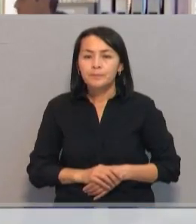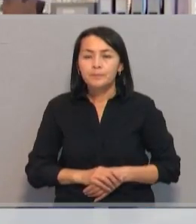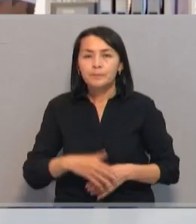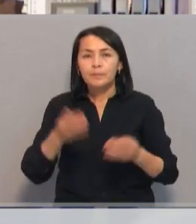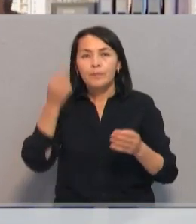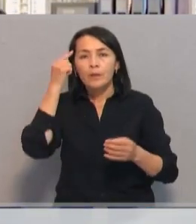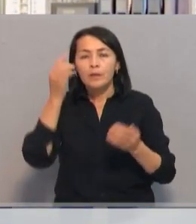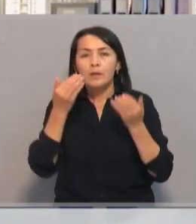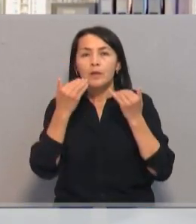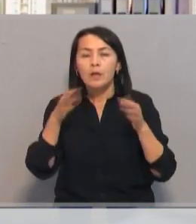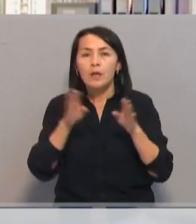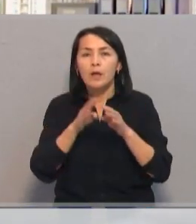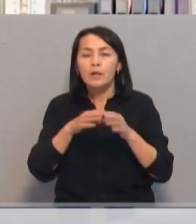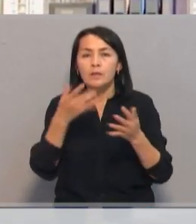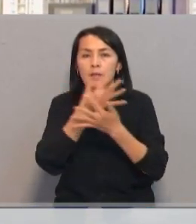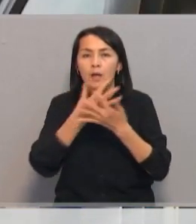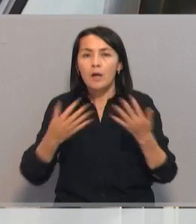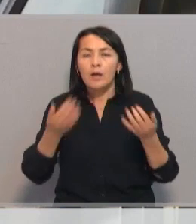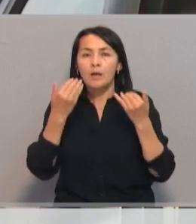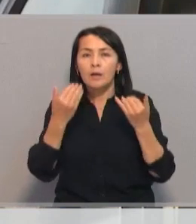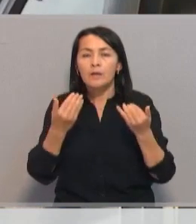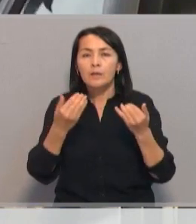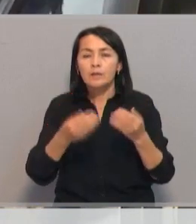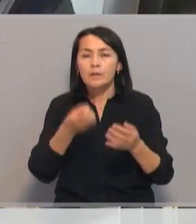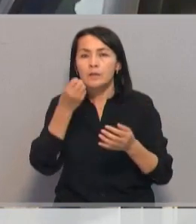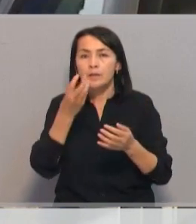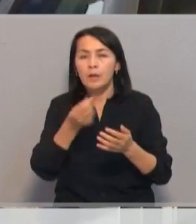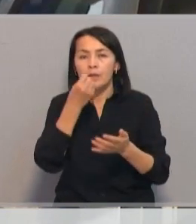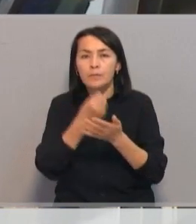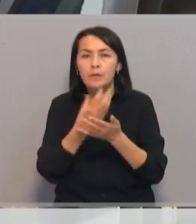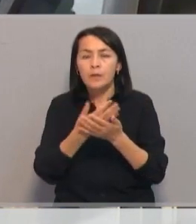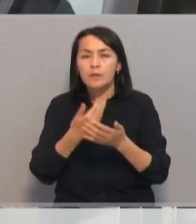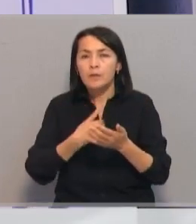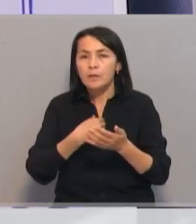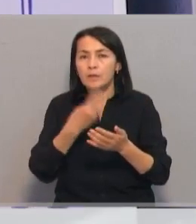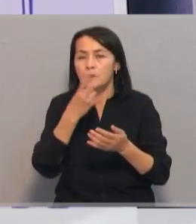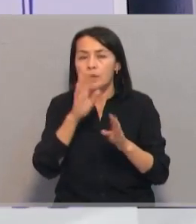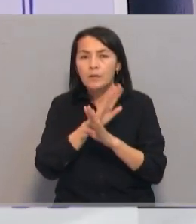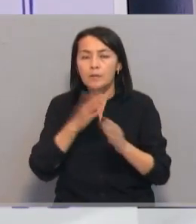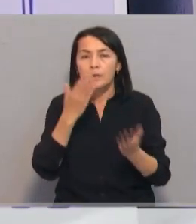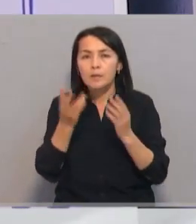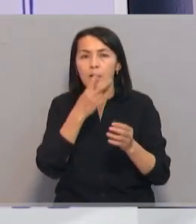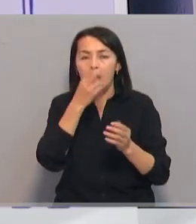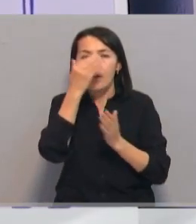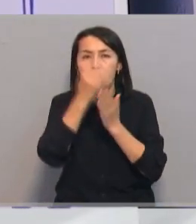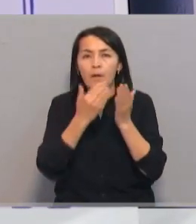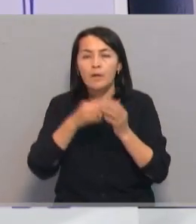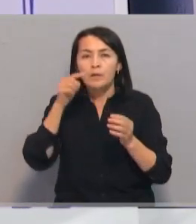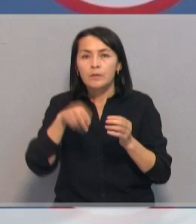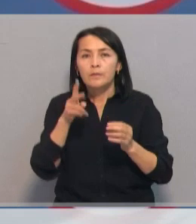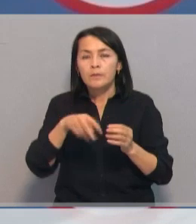Считаю, что влияние горюче-смазочных материалов на цены товаров переоценено. Мы ведь не удваиваем цены. Если посмотреть статистику, то